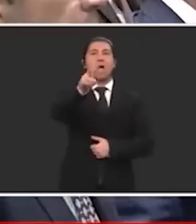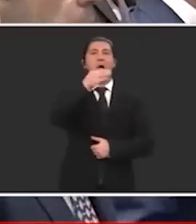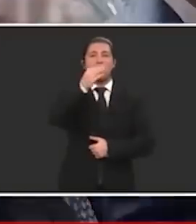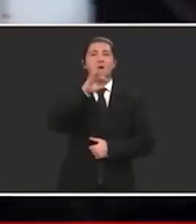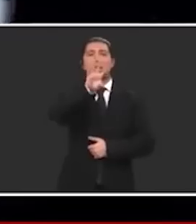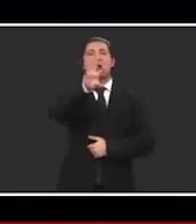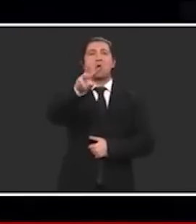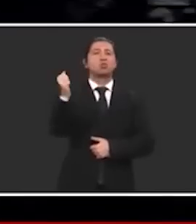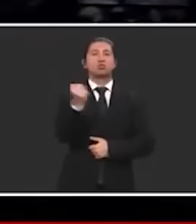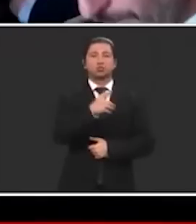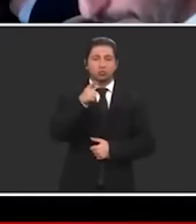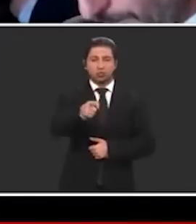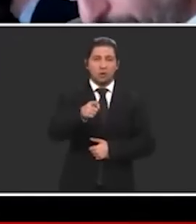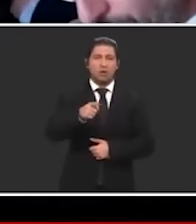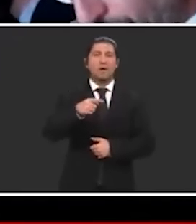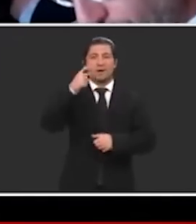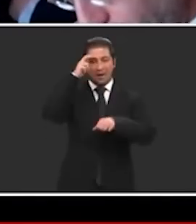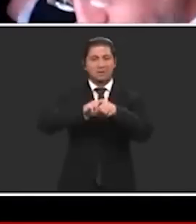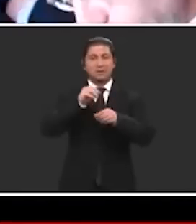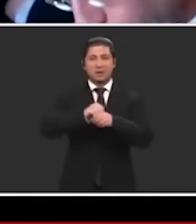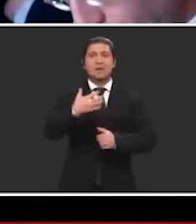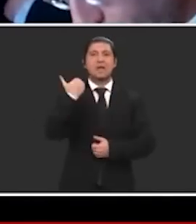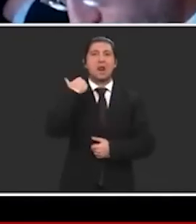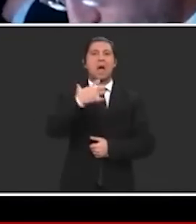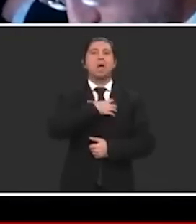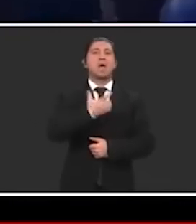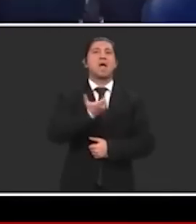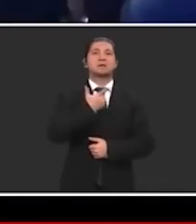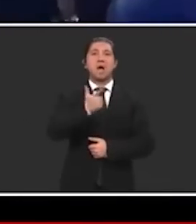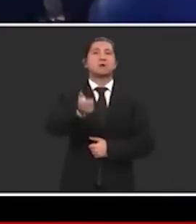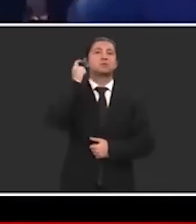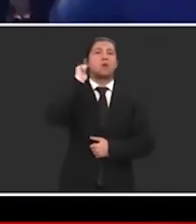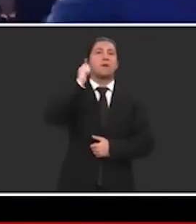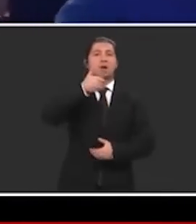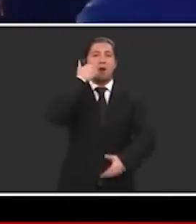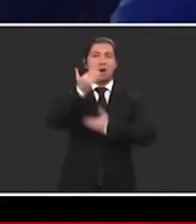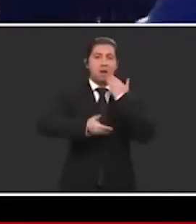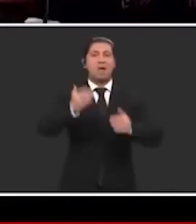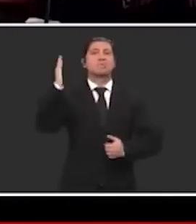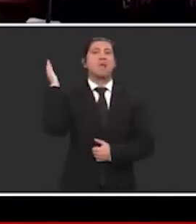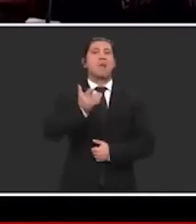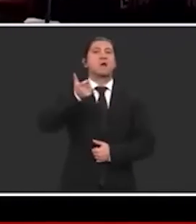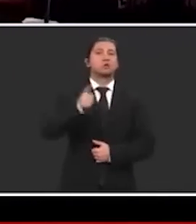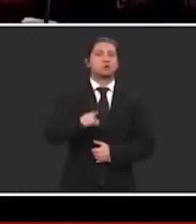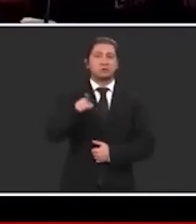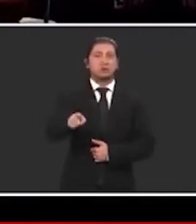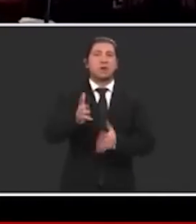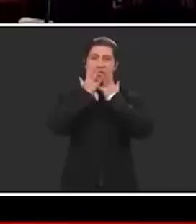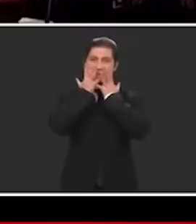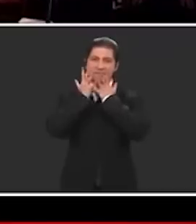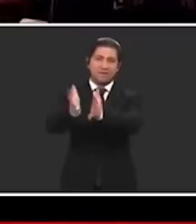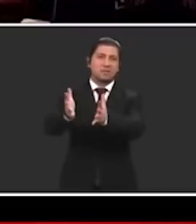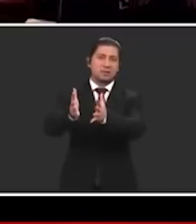yılı münasebetiyle düzenlenen yeni anayasa sempozyumunda darbecileri nefretle